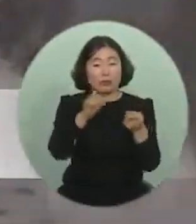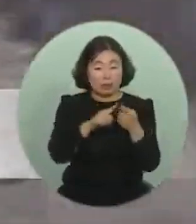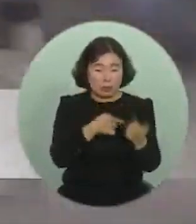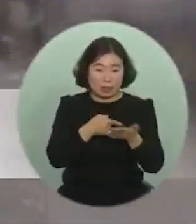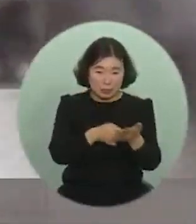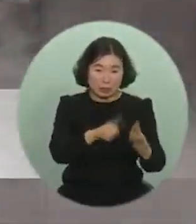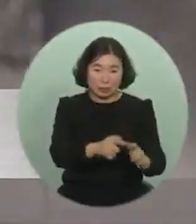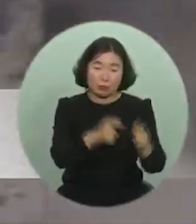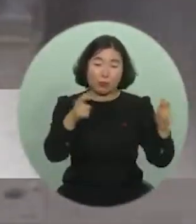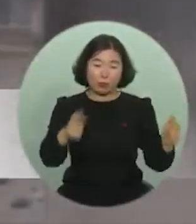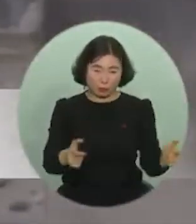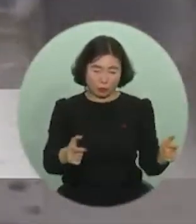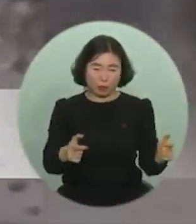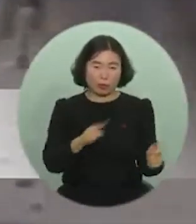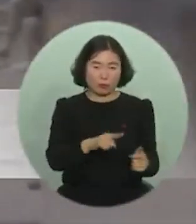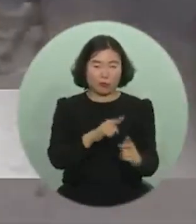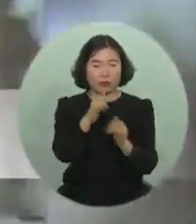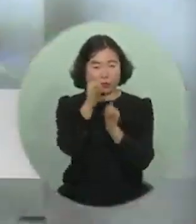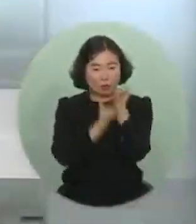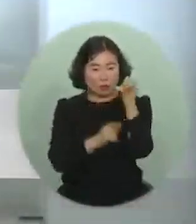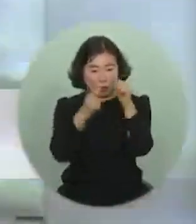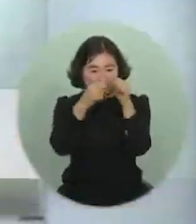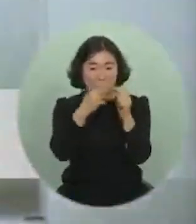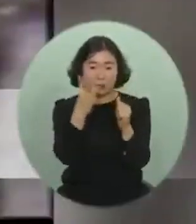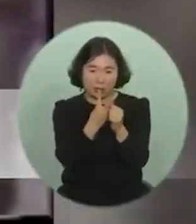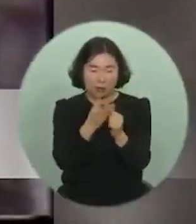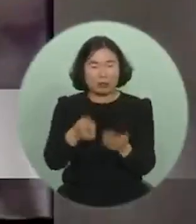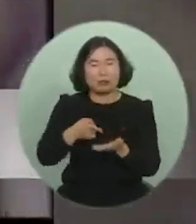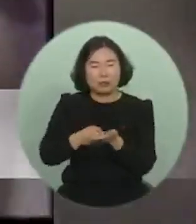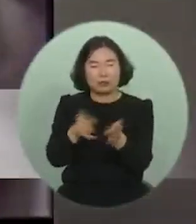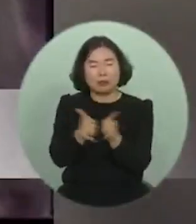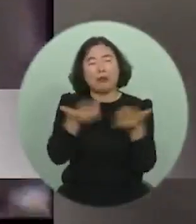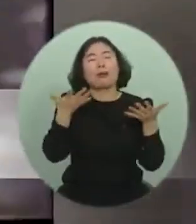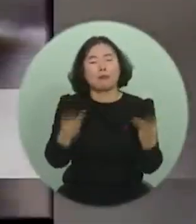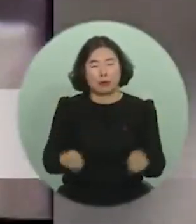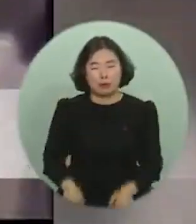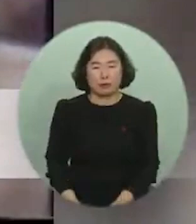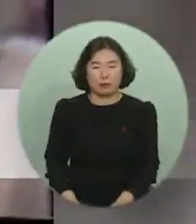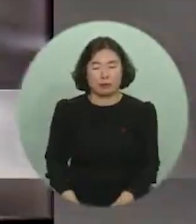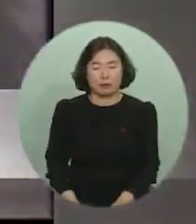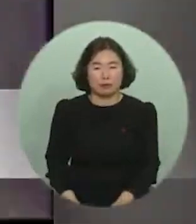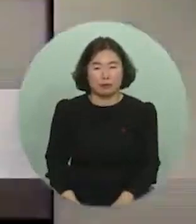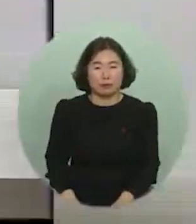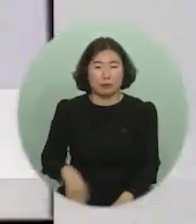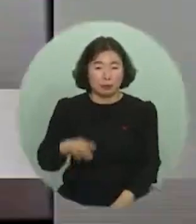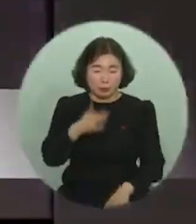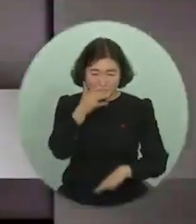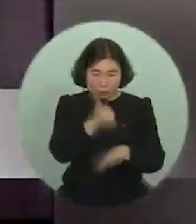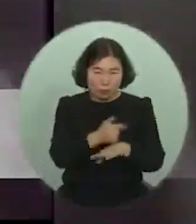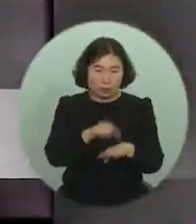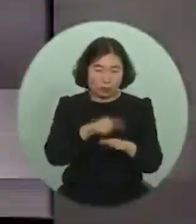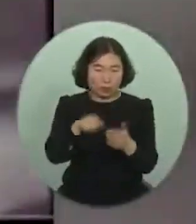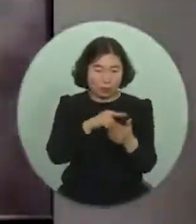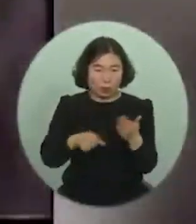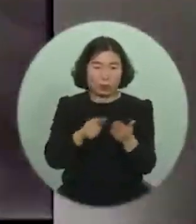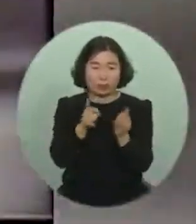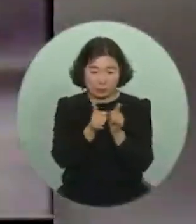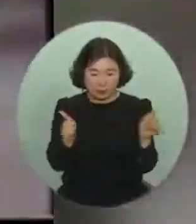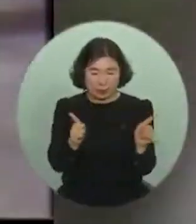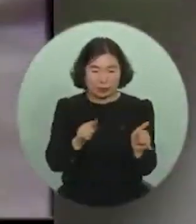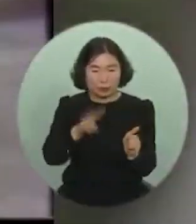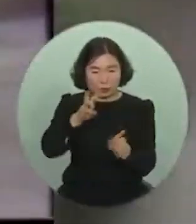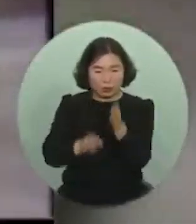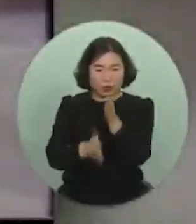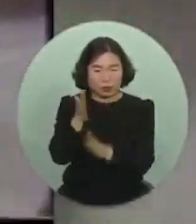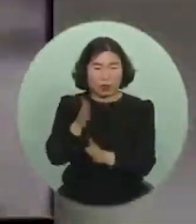범위가 확대되면서 역대 세 번째로 신청자가 많았다고 설명했습니다 최종 보상 대상자는 광주시의